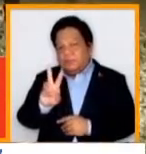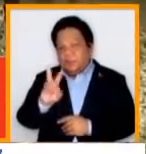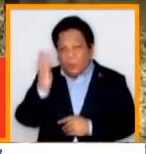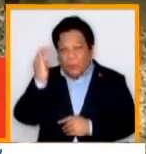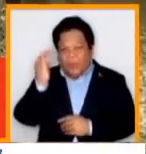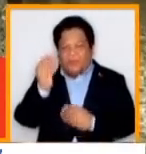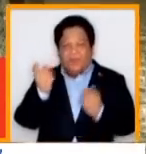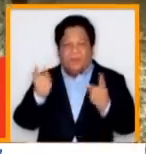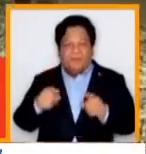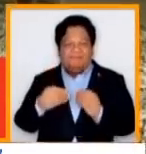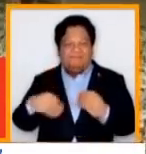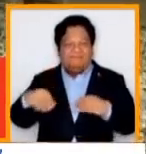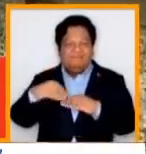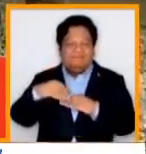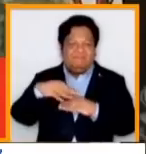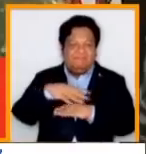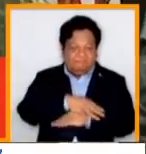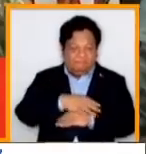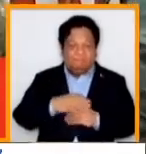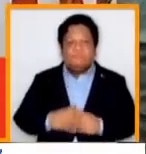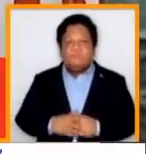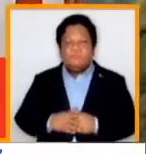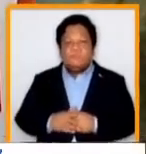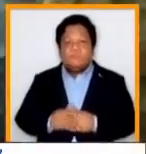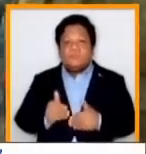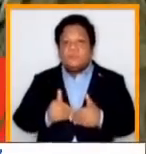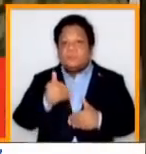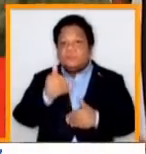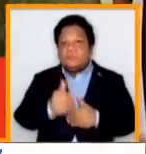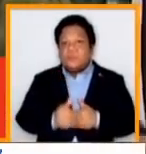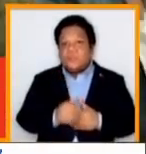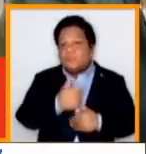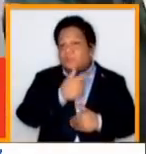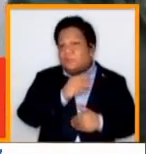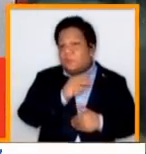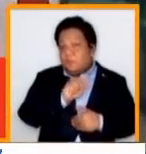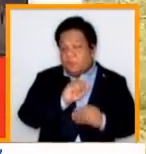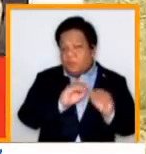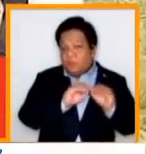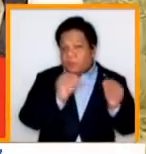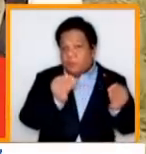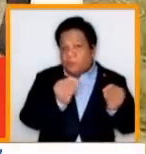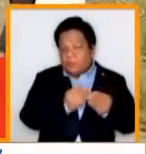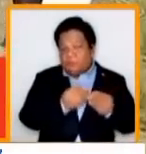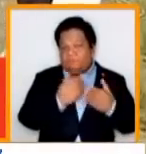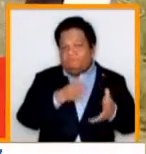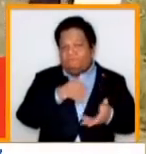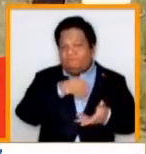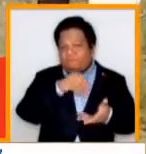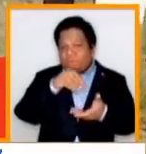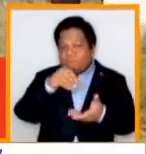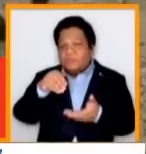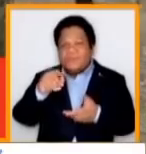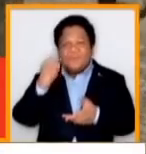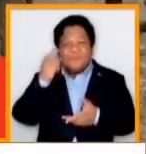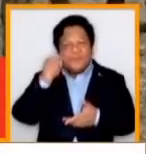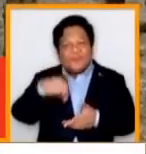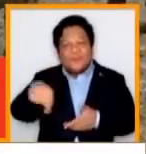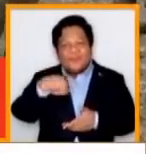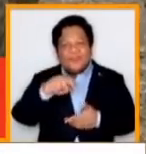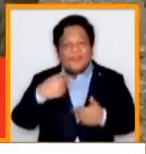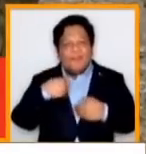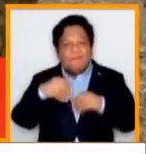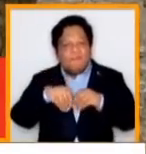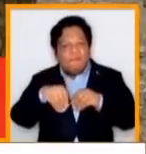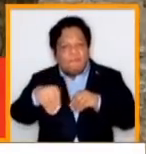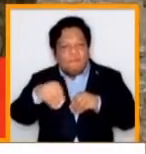goods sa tulong ng mga sundalo at pulis ang GMA Kapuso Foundation sa mga strawberry at vegetable farmers sa La